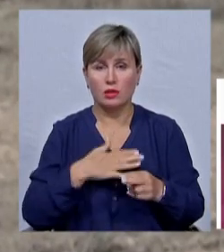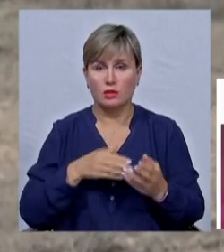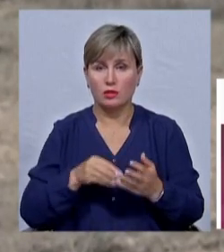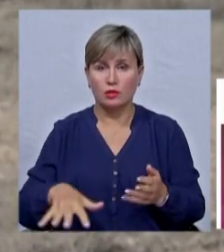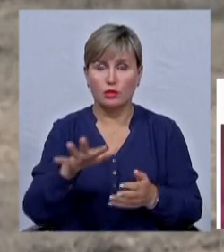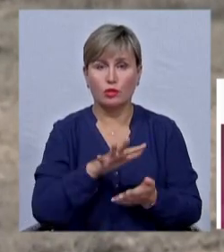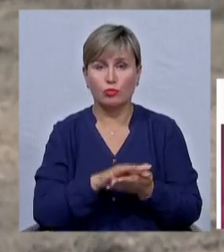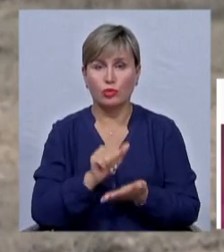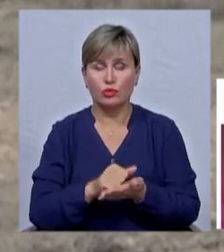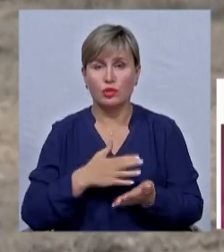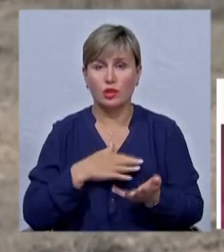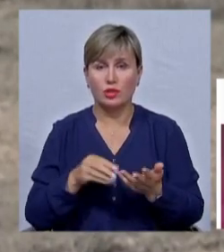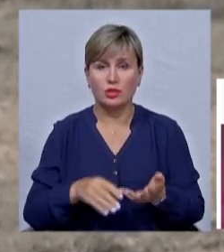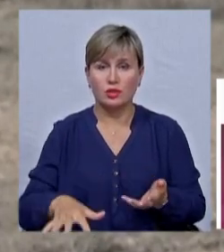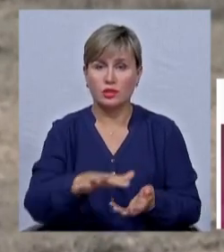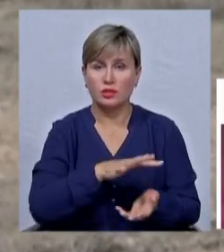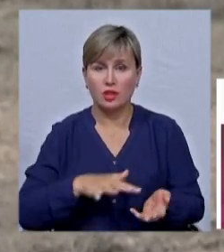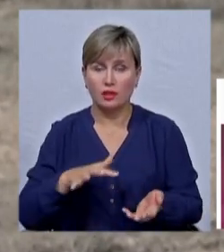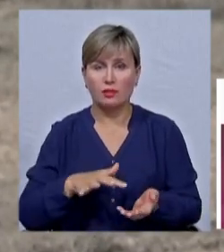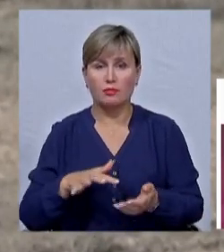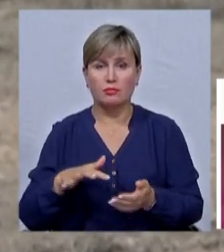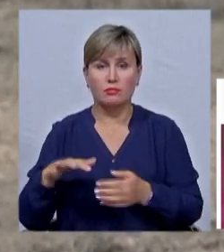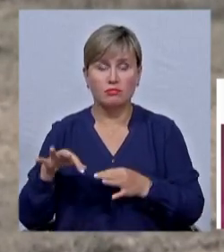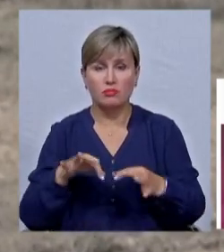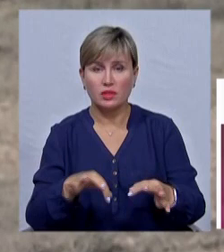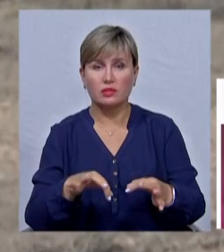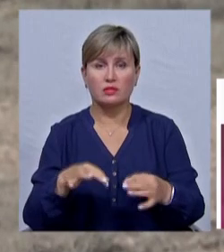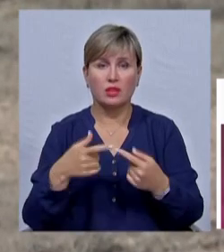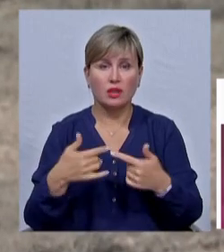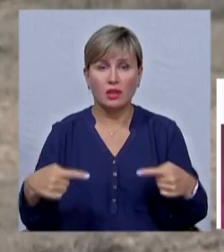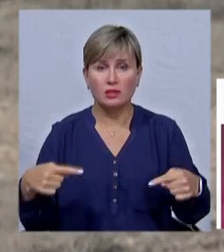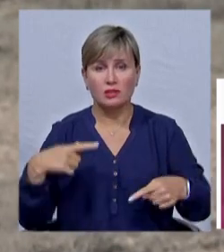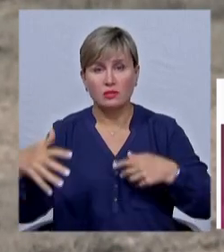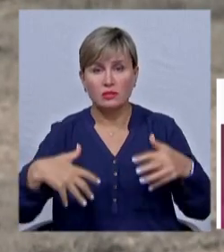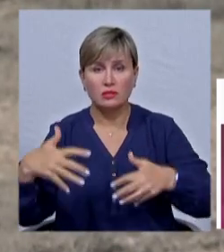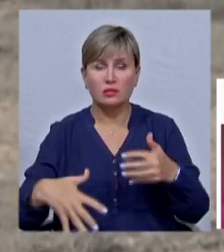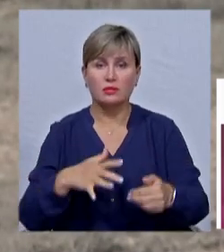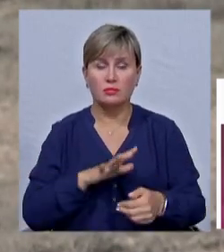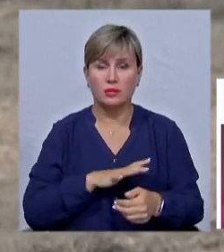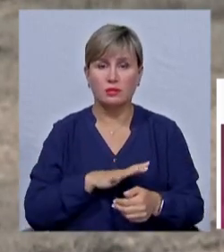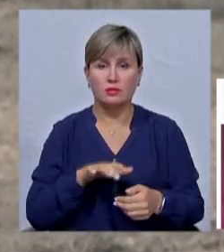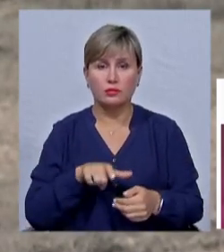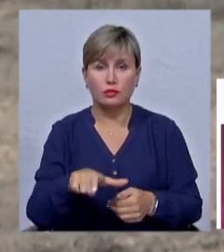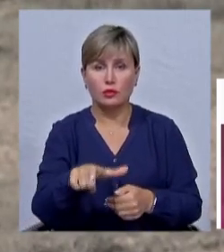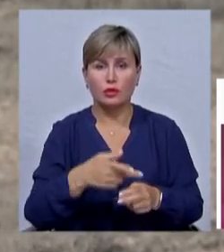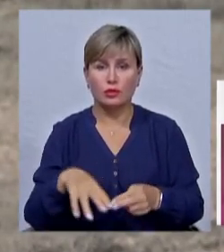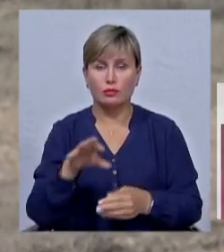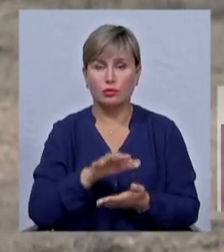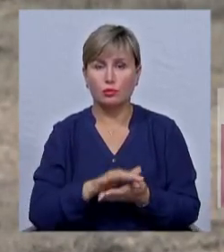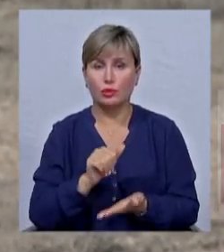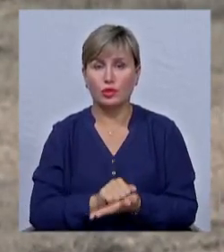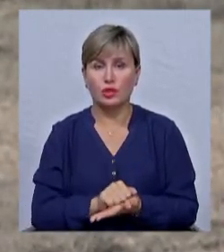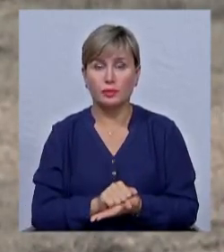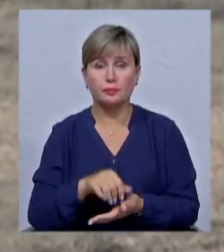портили нашу землю пастбища наши проезжали через поселок и структуру дороге все это они портили и